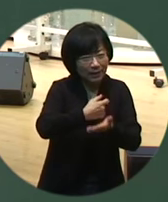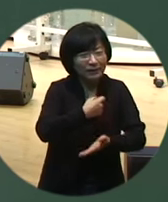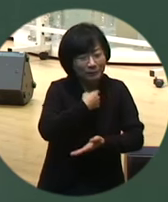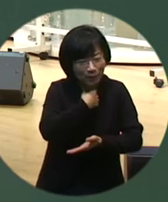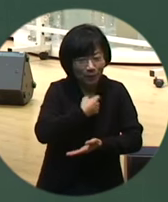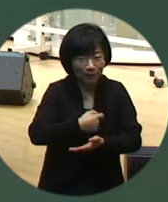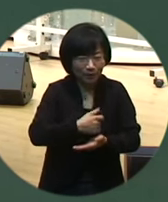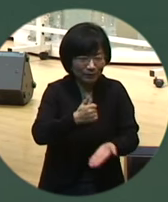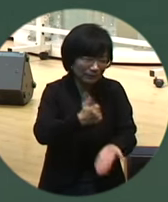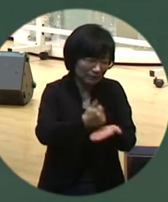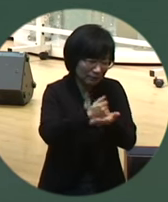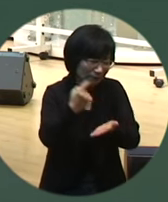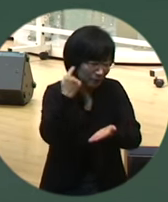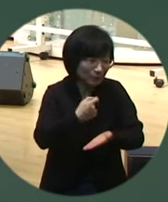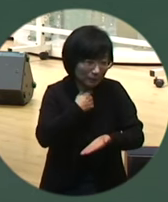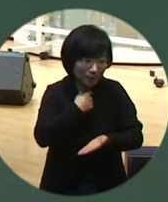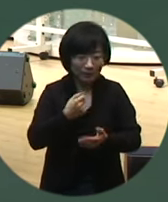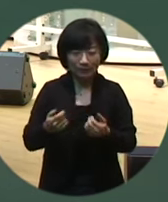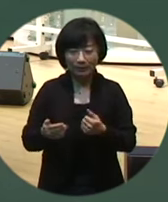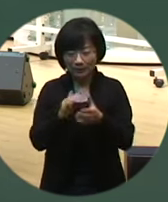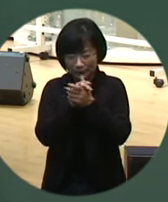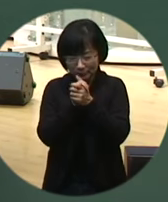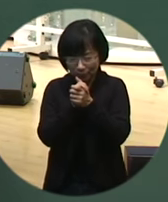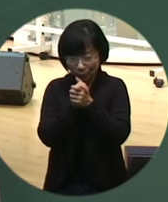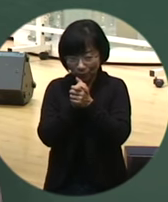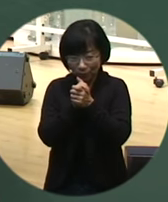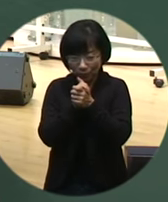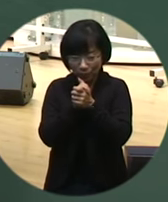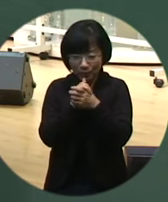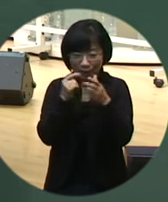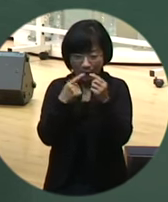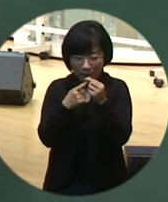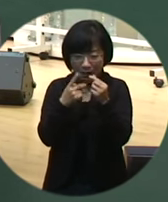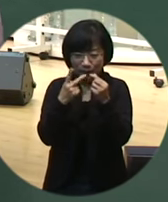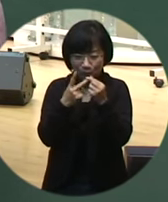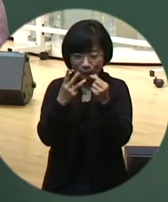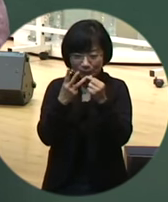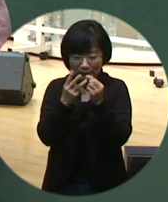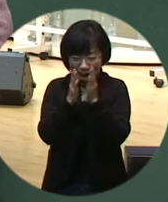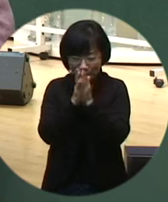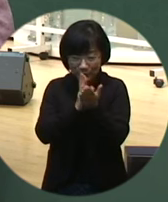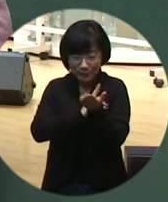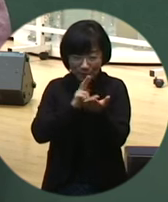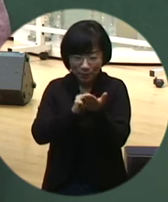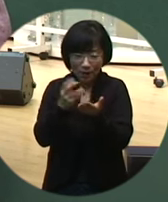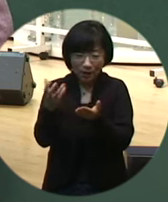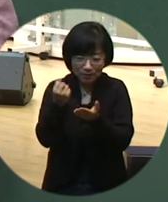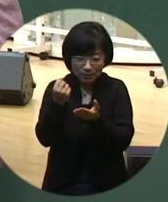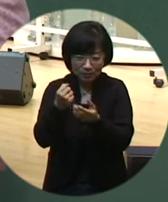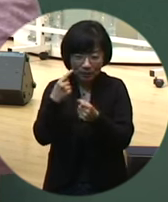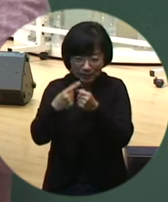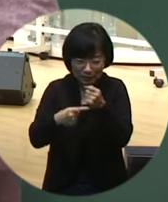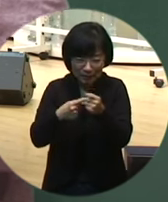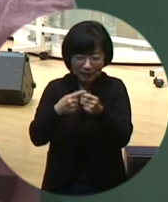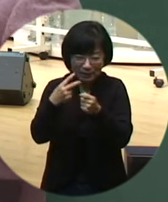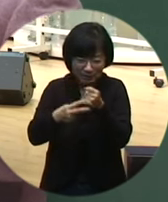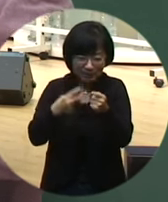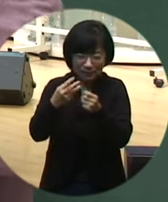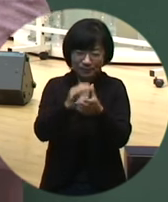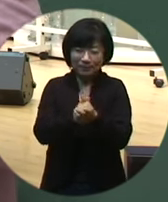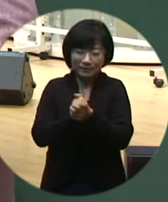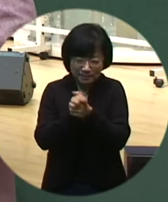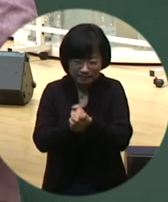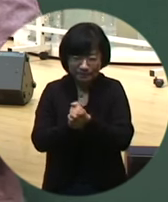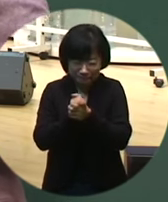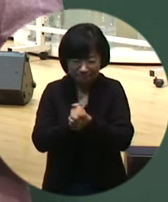pastor." 이런 기도 제목을 가지고 몇 년을 발버둥을 친 거예요. And with these prayer topics,